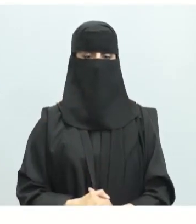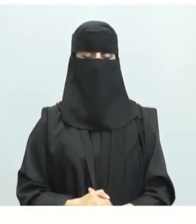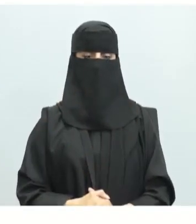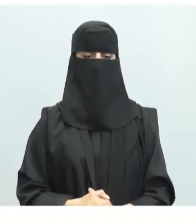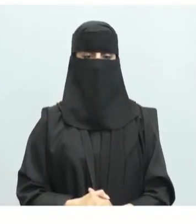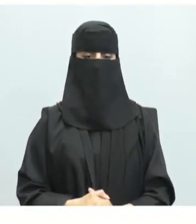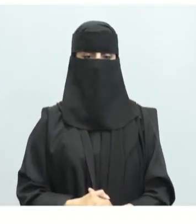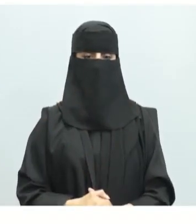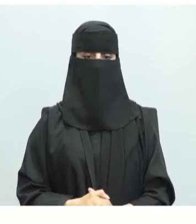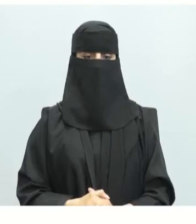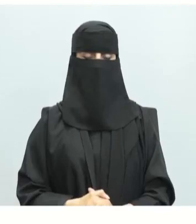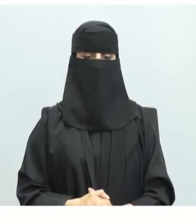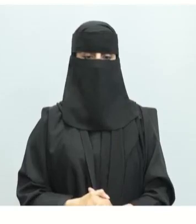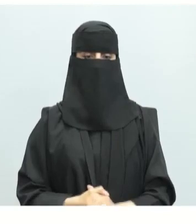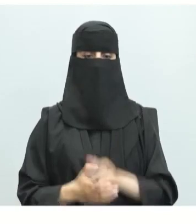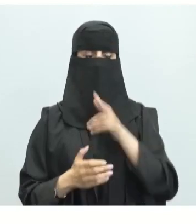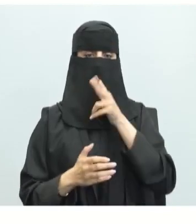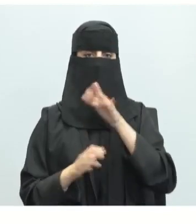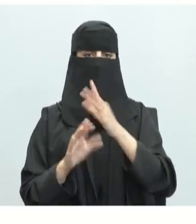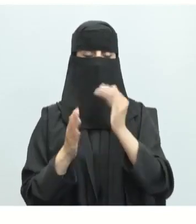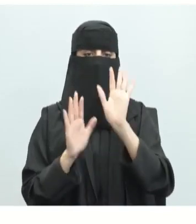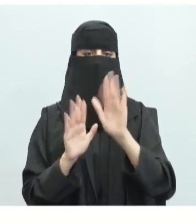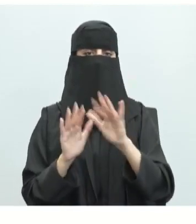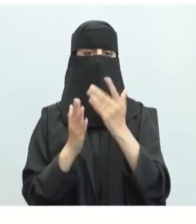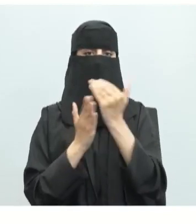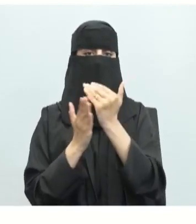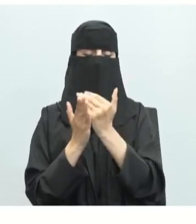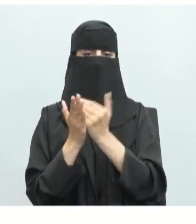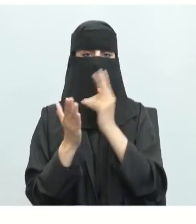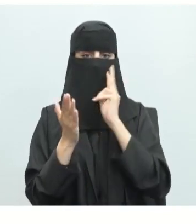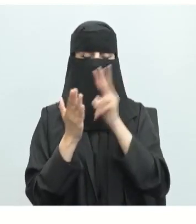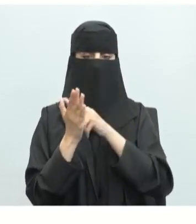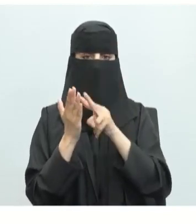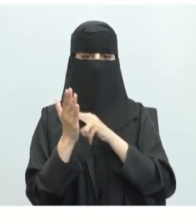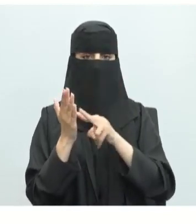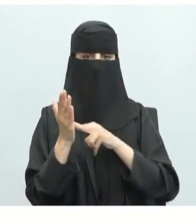الاستراتيجية القرائية. فنقول ما هي خطوات القراءة المتعمقة؟